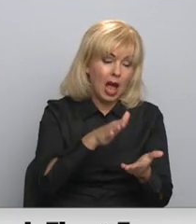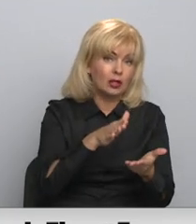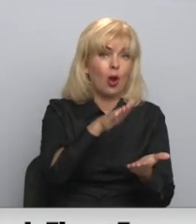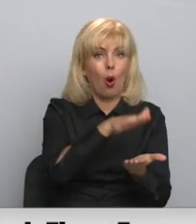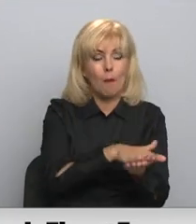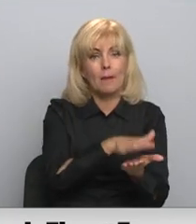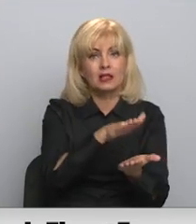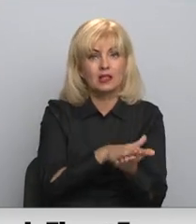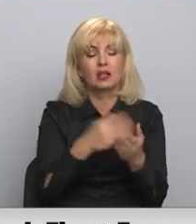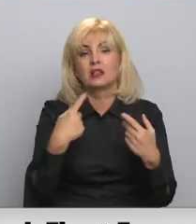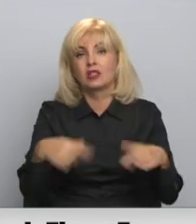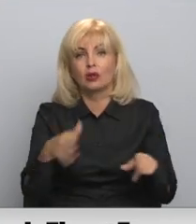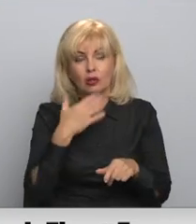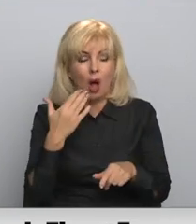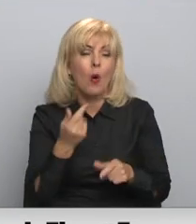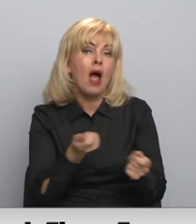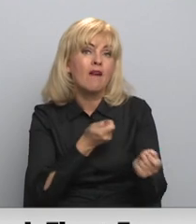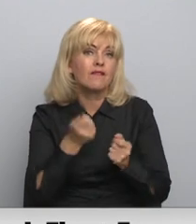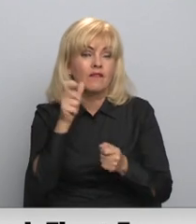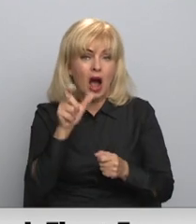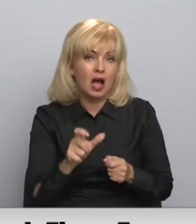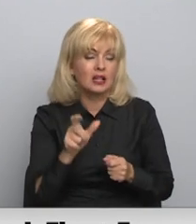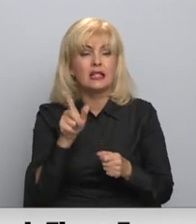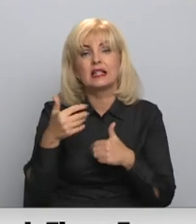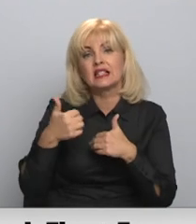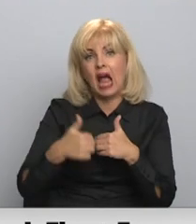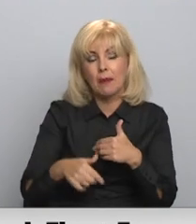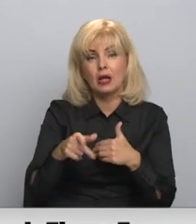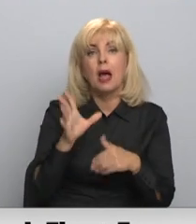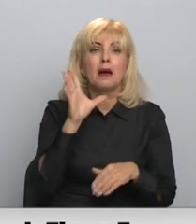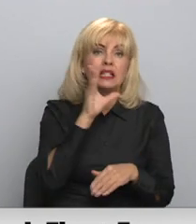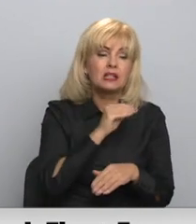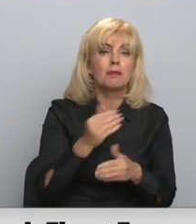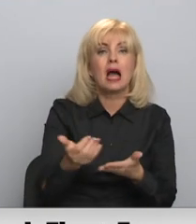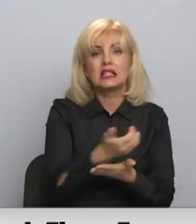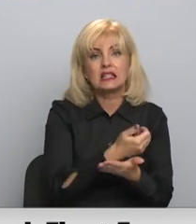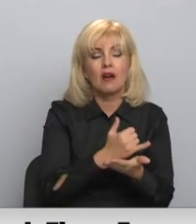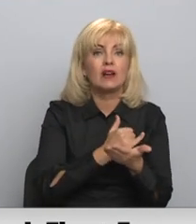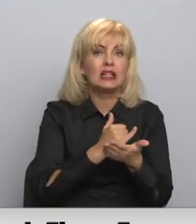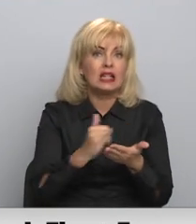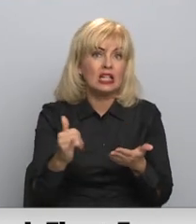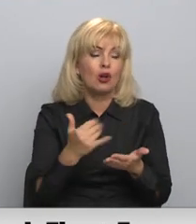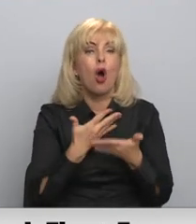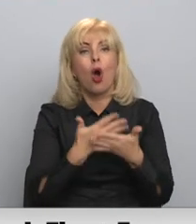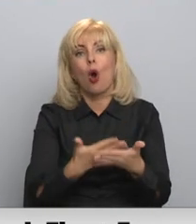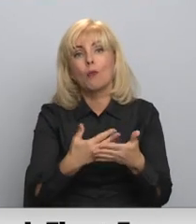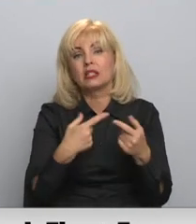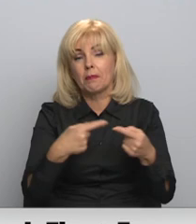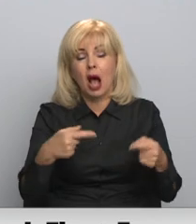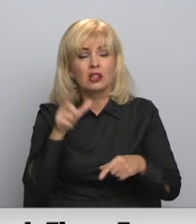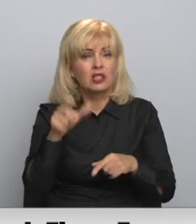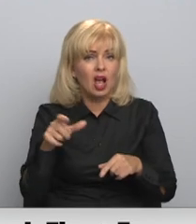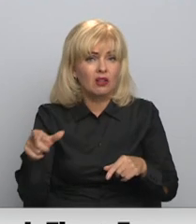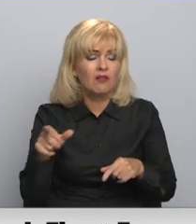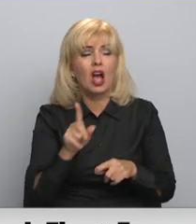izvēles. Komunāla uzņēmuma vadītājs gan ir visai skeptisks arī par iespēju savākt tīru kompostējamo materiālu, jo cilvēki, lai